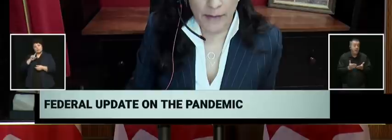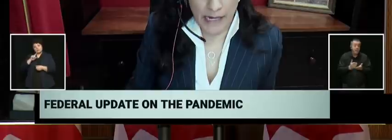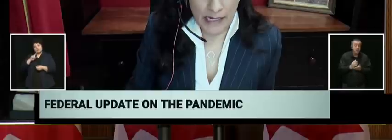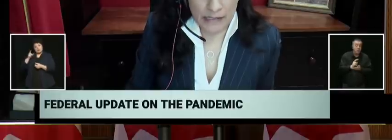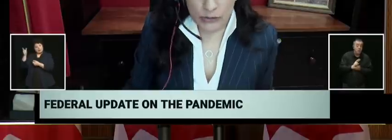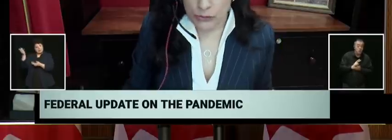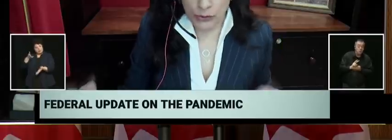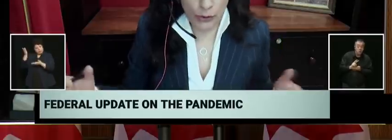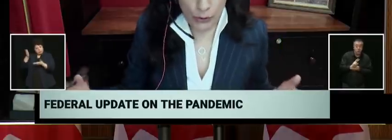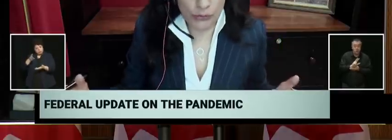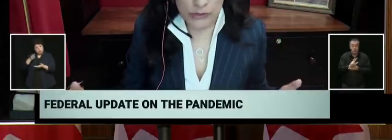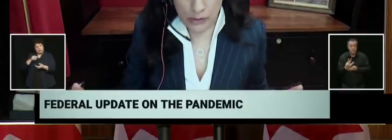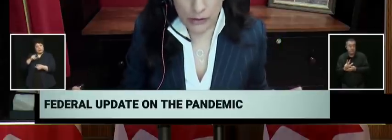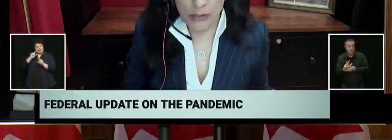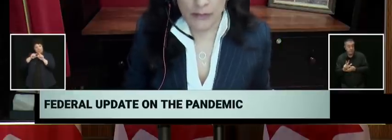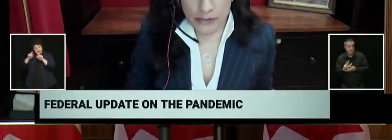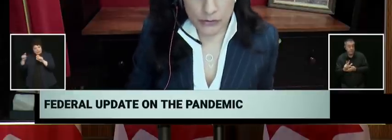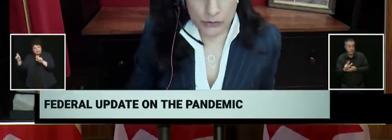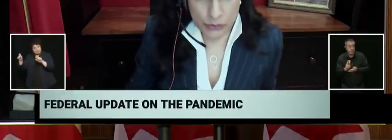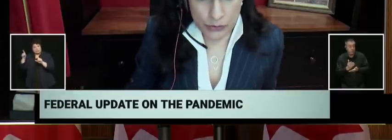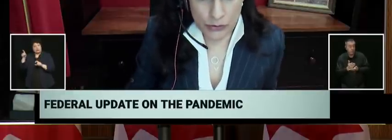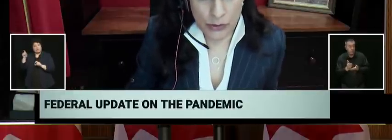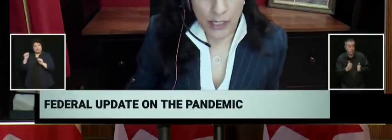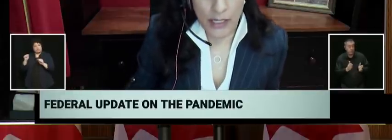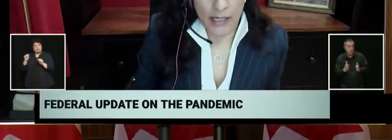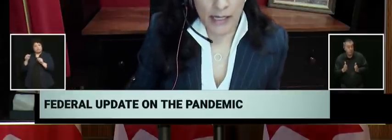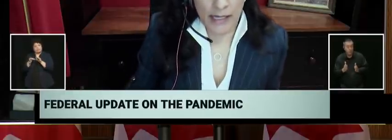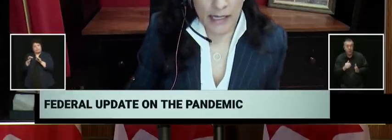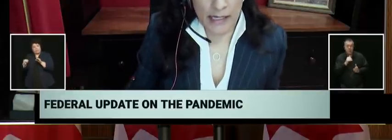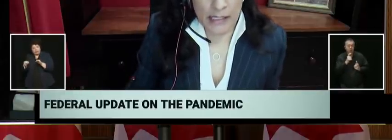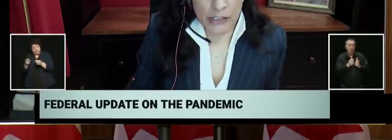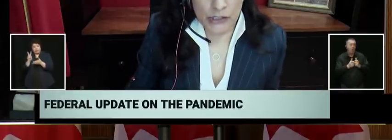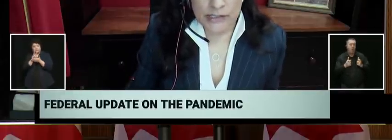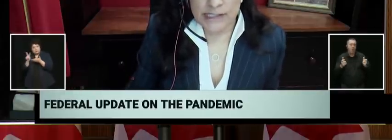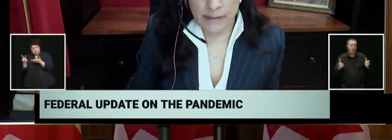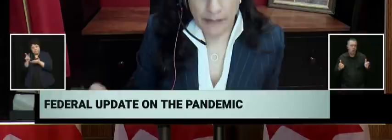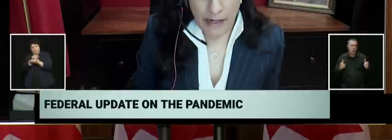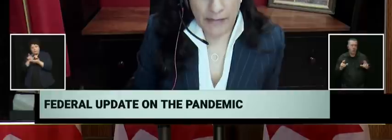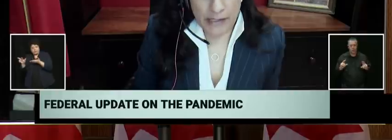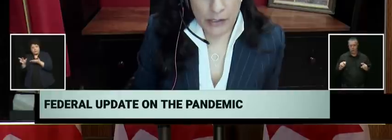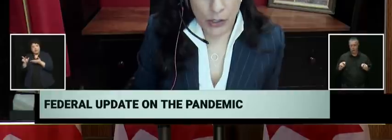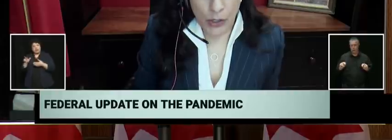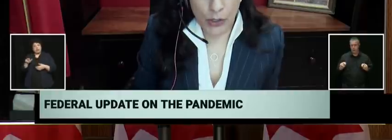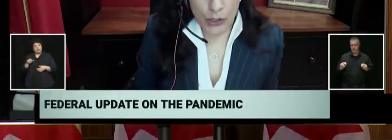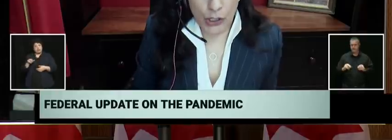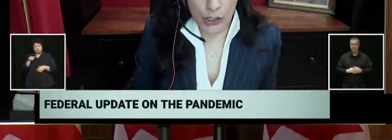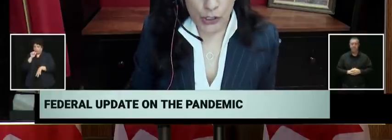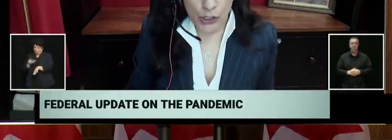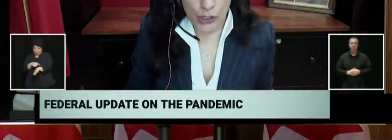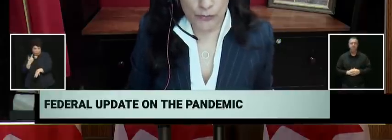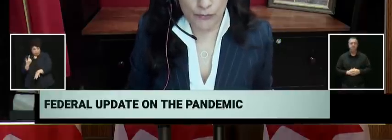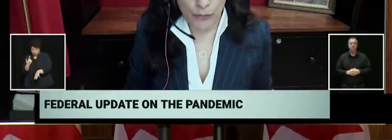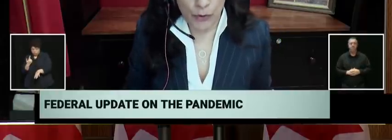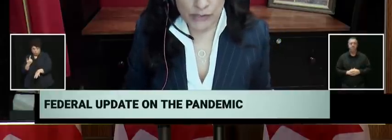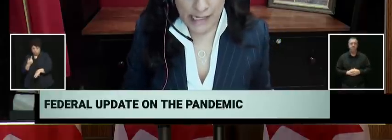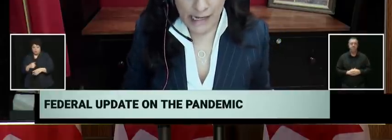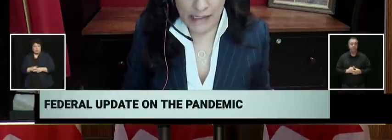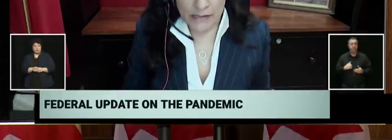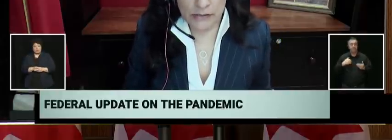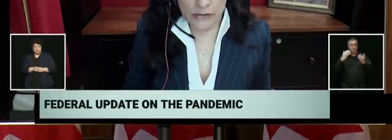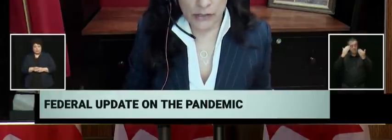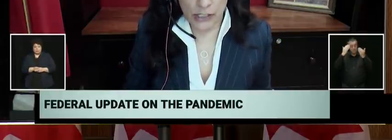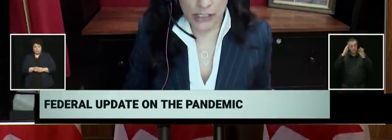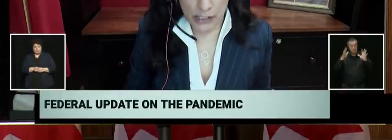mais pas longtemps, pas du tout. Et je ne sais pas maintenant le